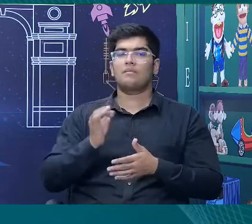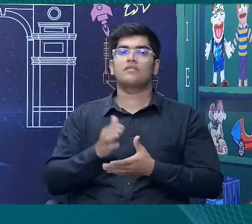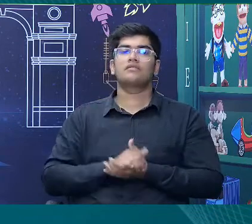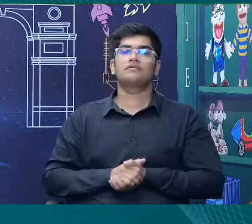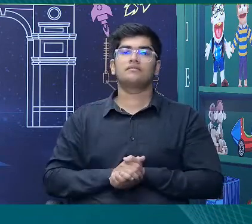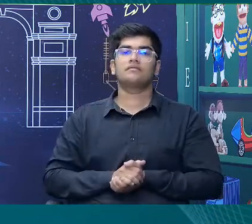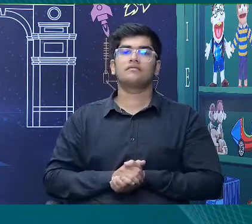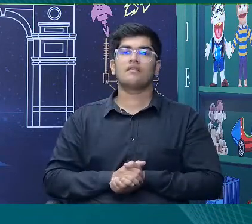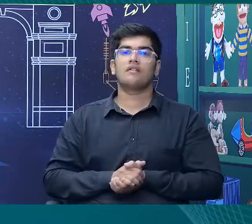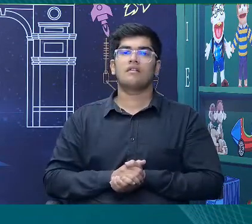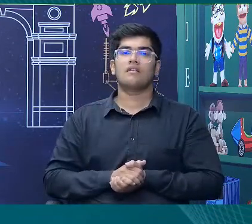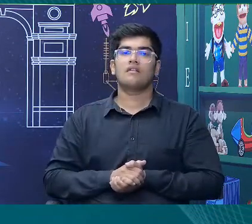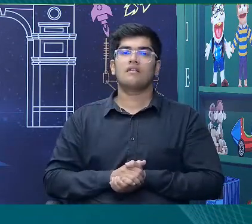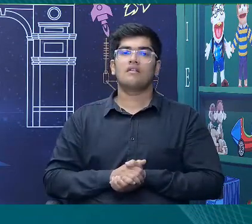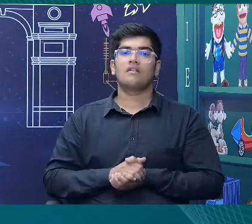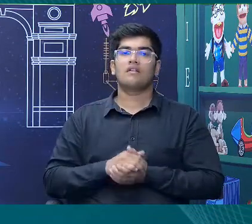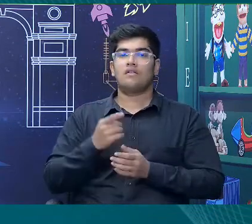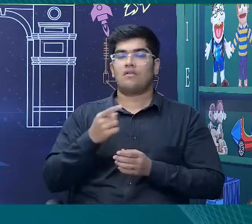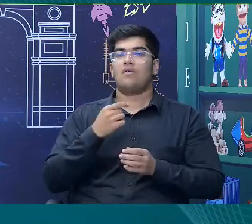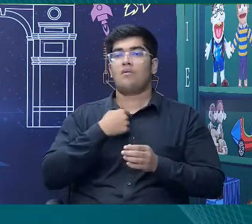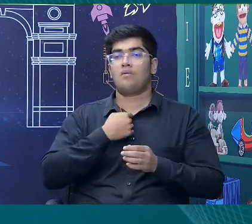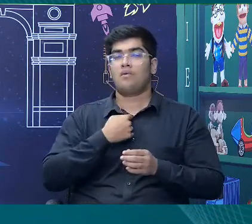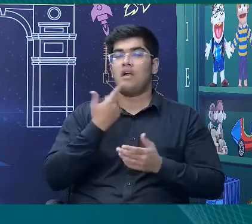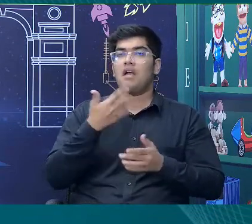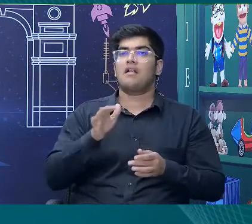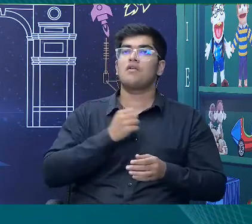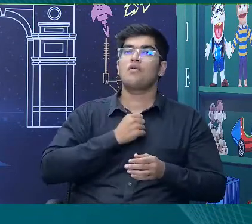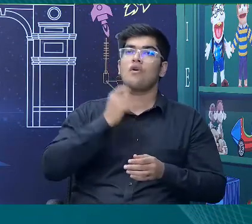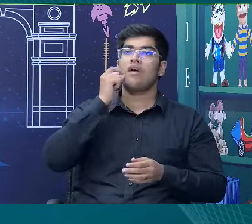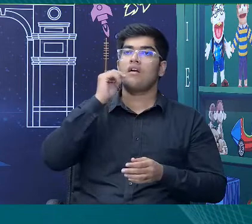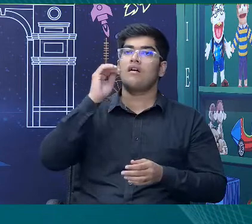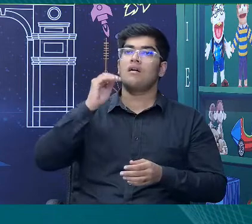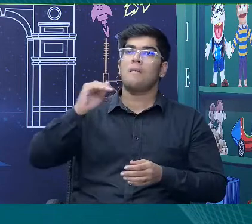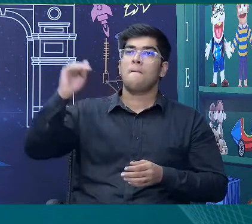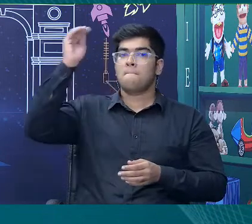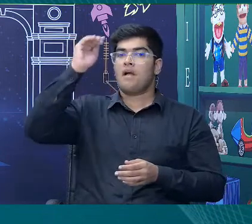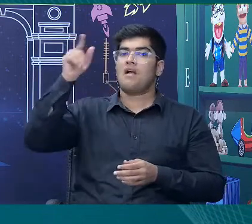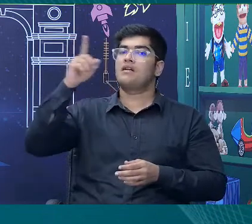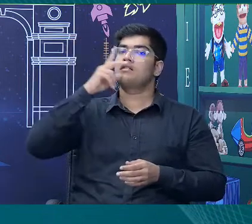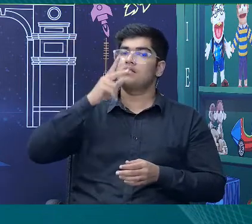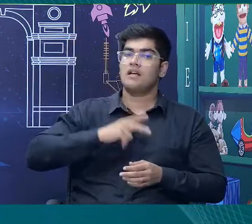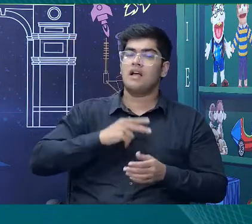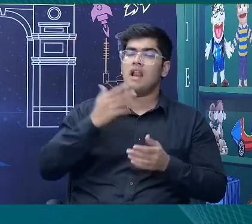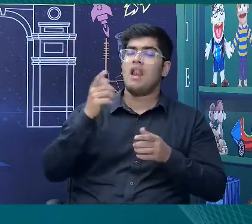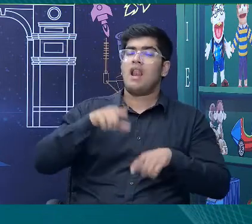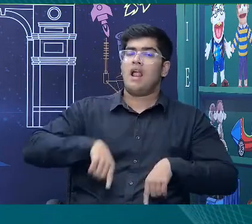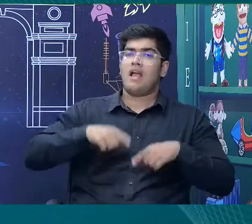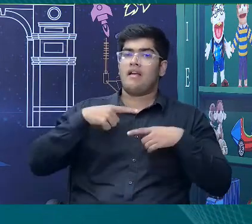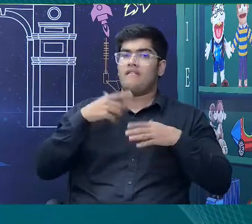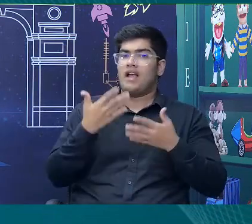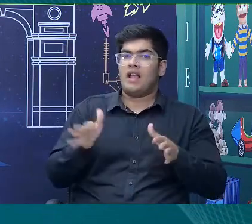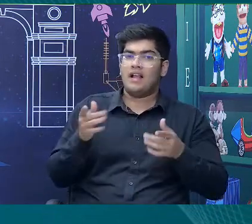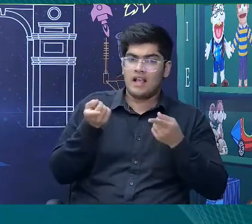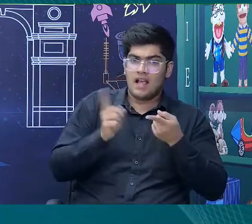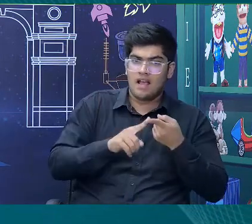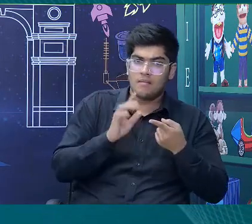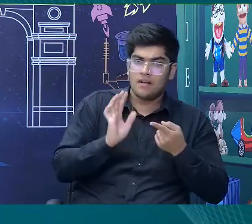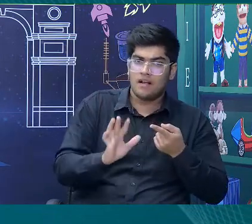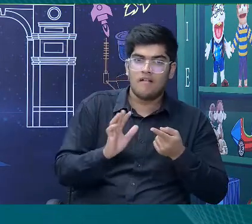कहा कि मुझे मेरे किसी बड़े ने ये बात बताई कि ज़िंदगी में कुछ भी हो जाए ना बेटा तो कुछ नहीं होता.